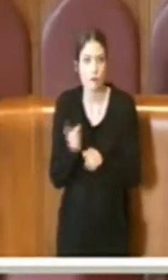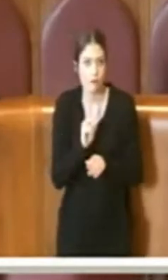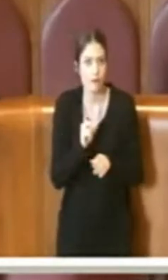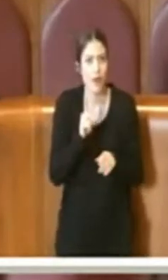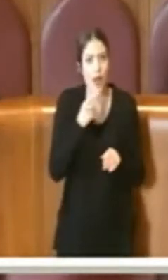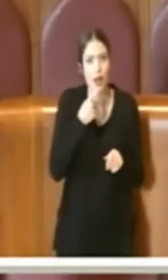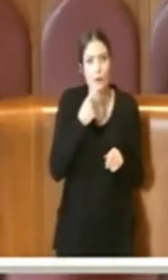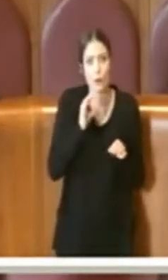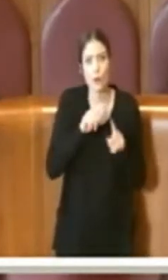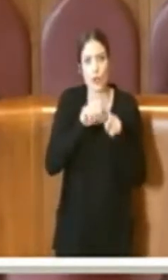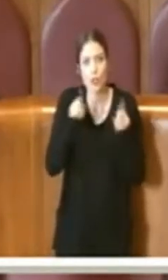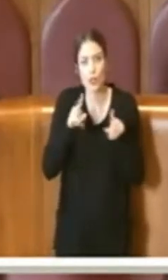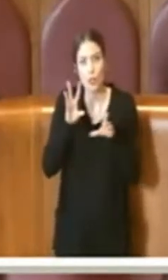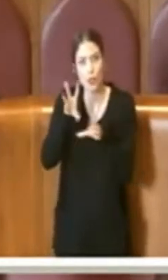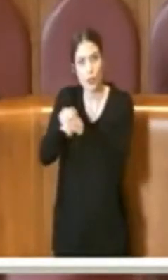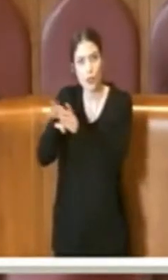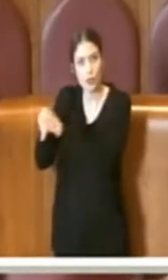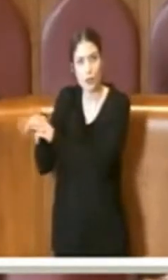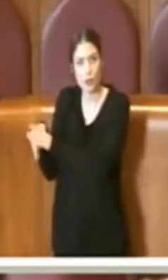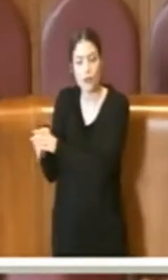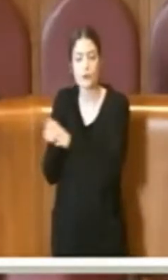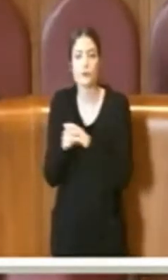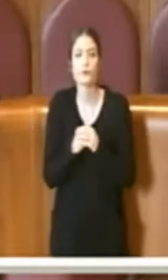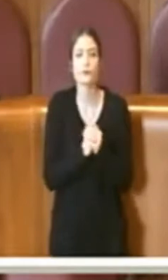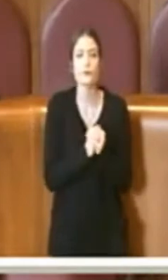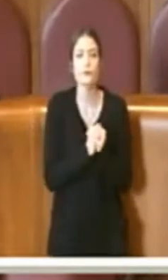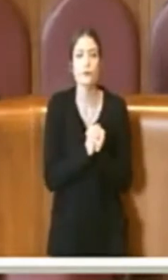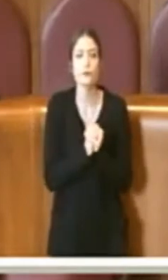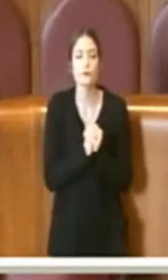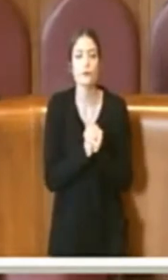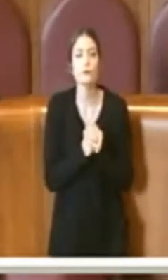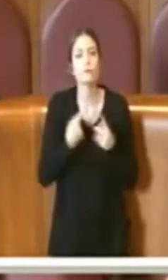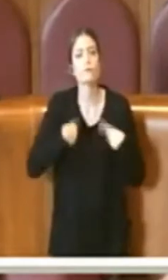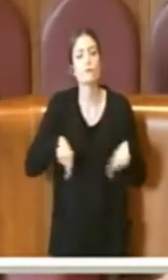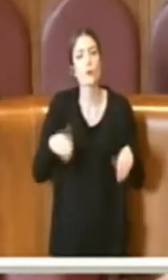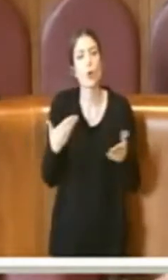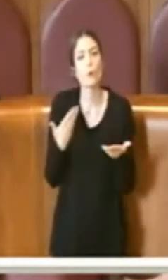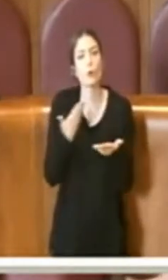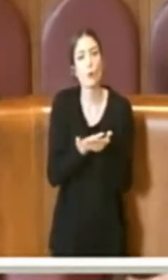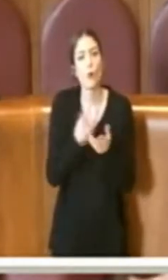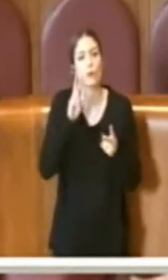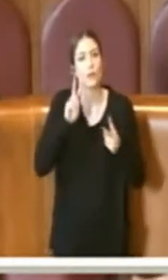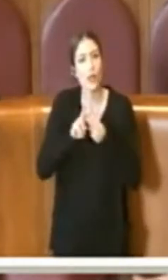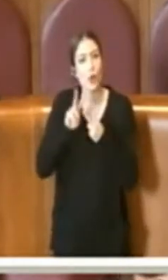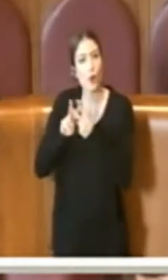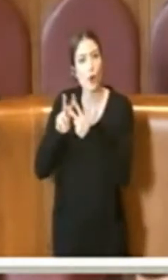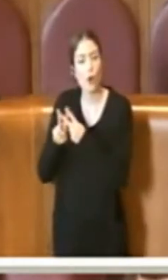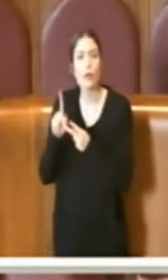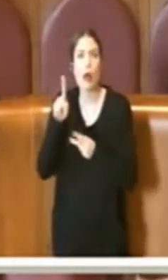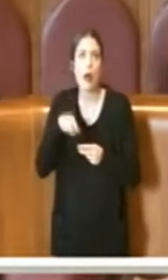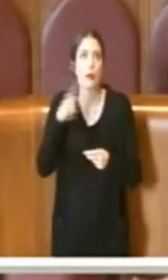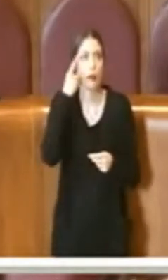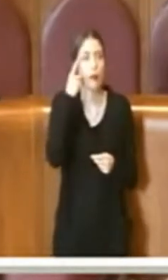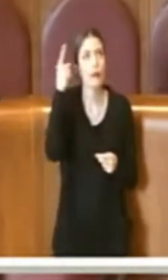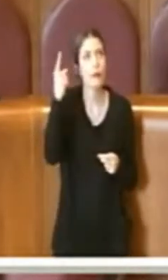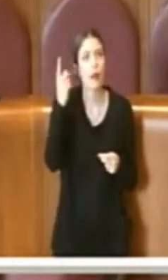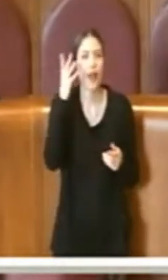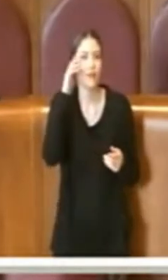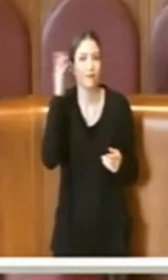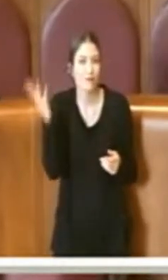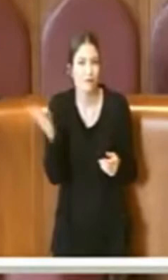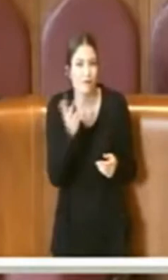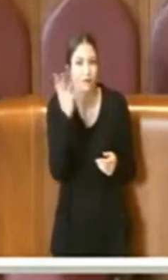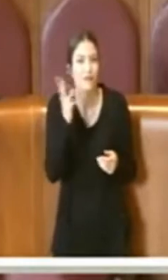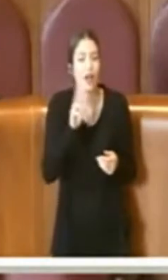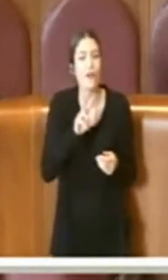sono collocati in queste attività commerciali. Per questo motivo abbiamo proposto in questi incontri anche delle idee, come ad esempio